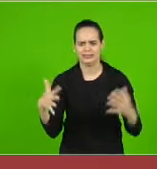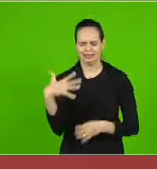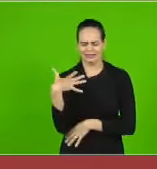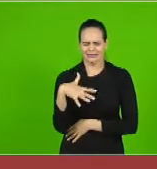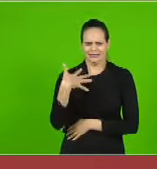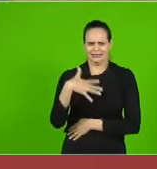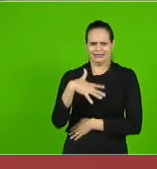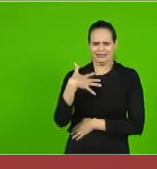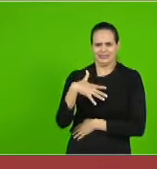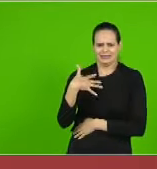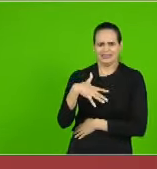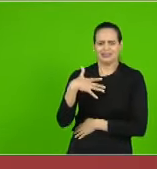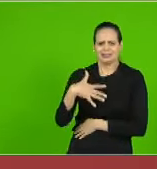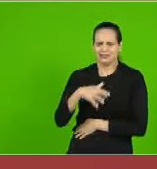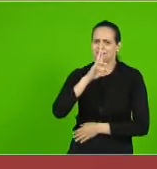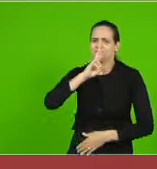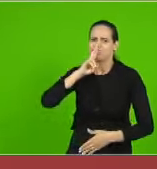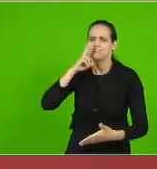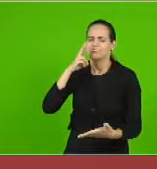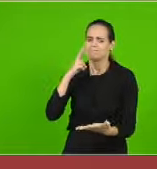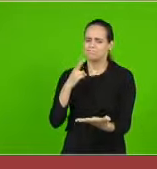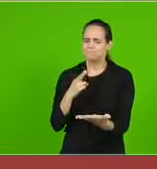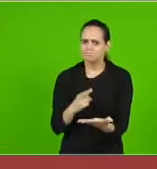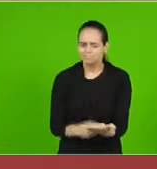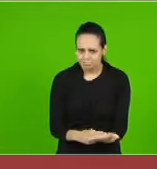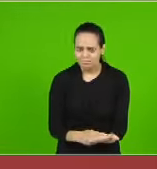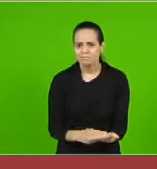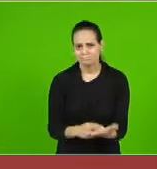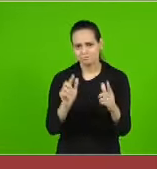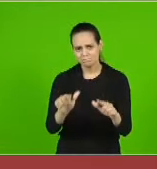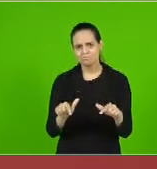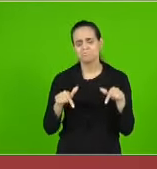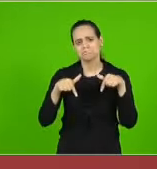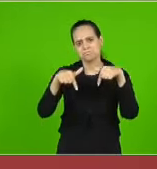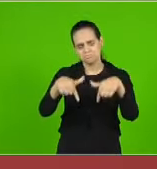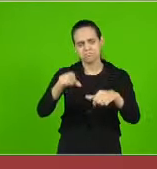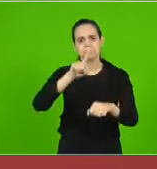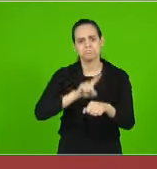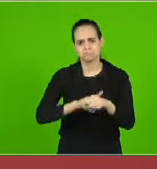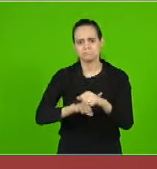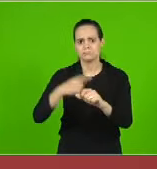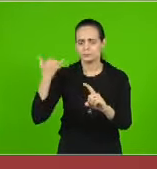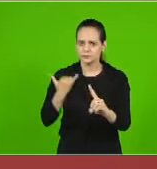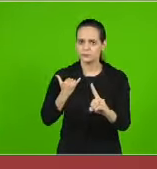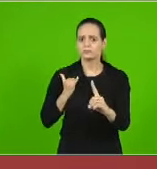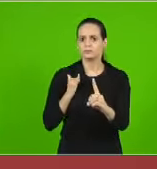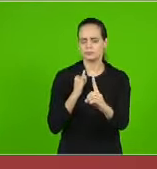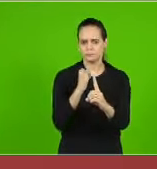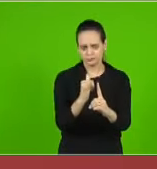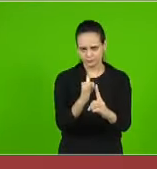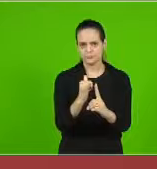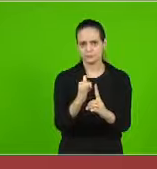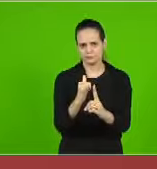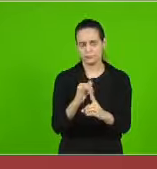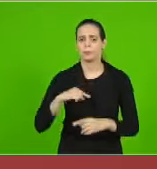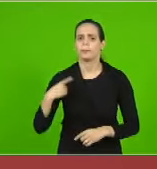Она переживает все эти результаты, всех этих ситуаций, о которых пророчески